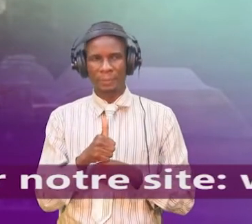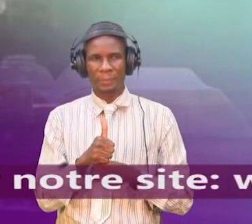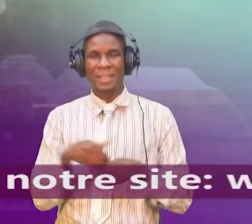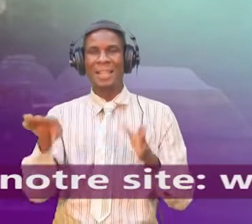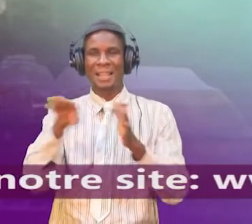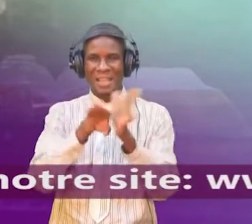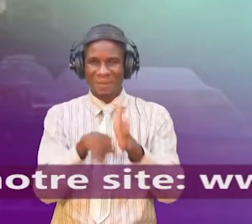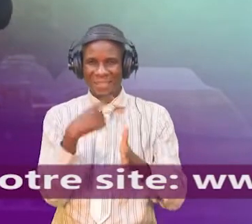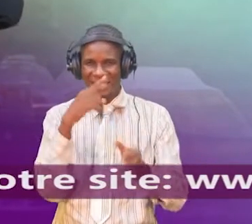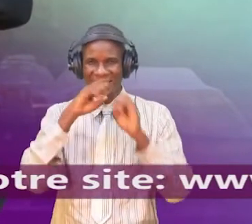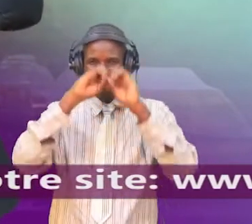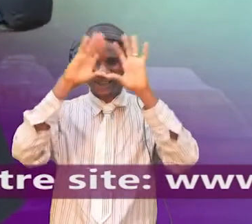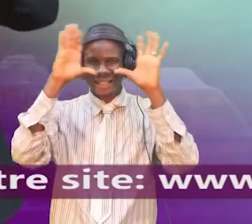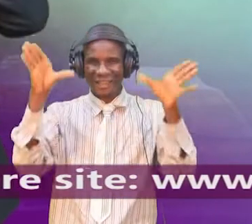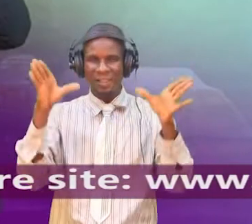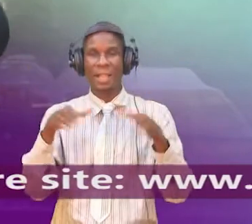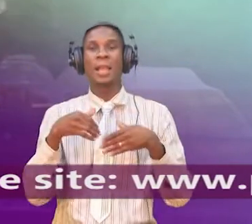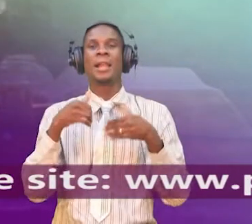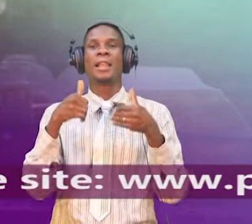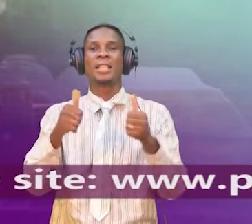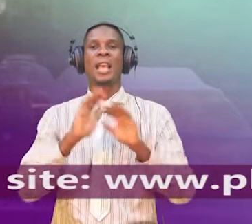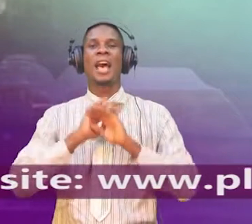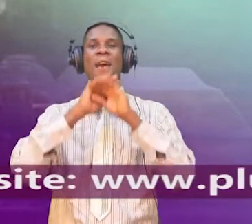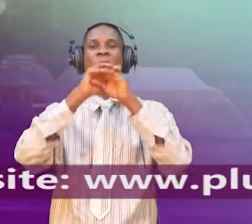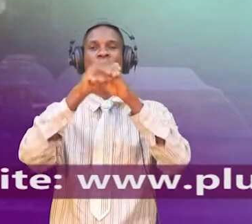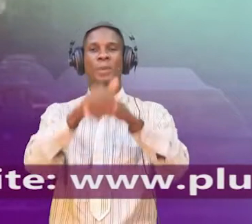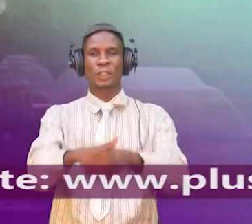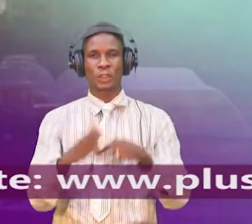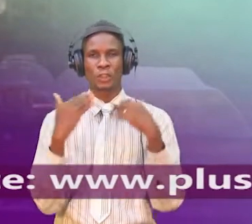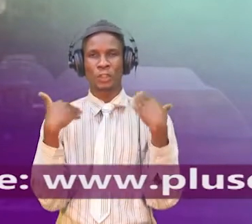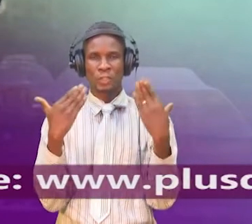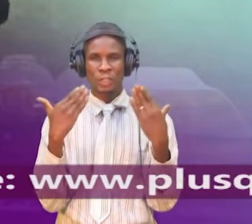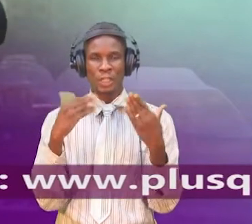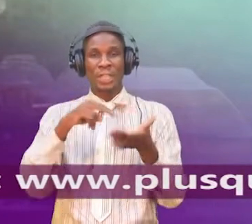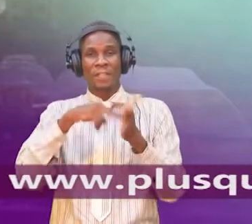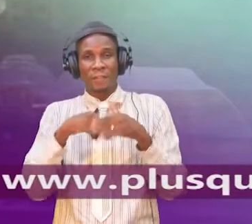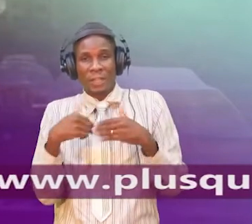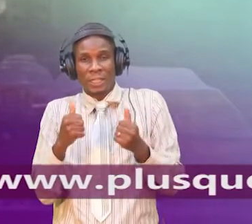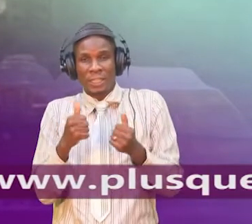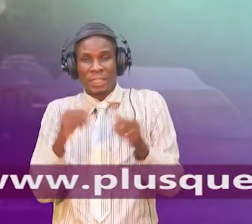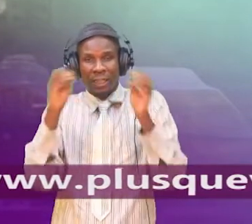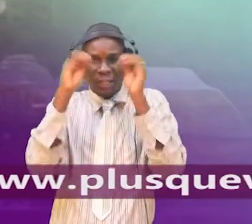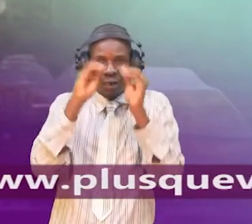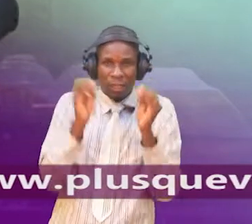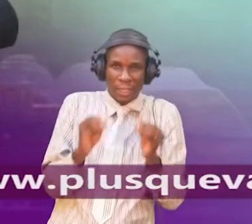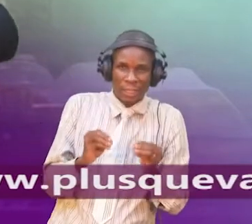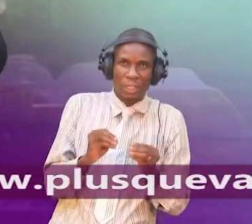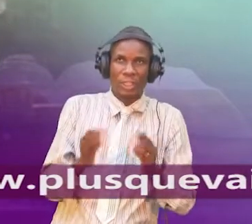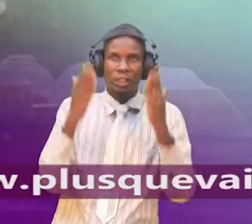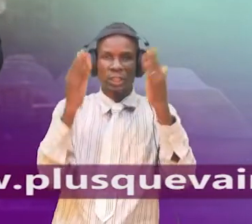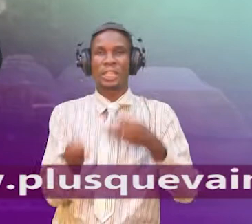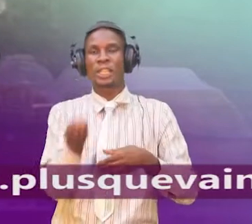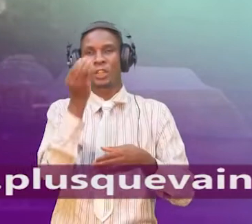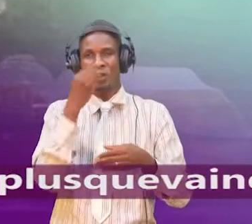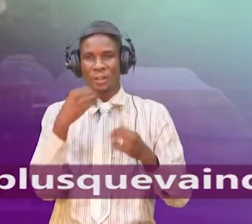Biblia ezali koloba polele ete lobiko oyo ezali ya nzambe, ye nde azali mobandi na lobiko, ye nde